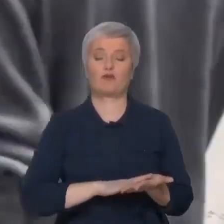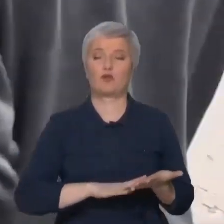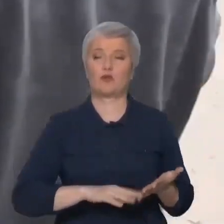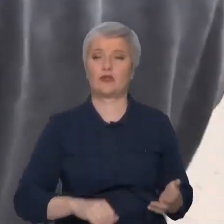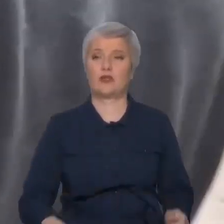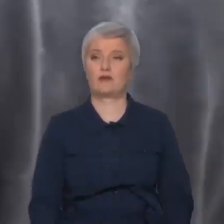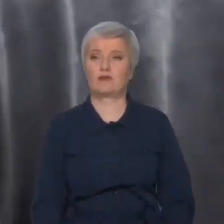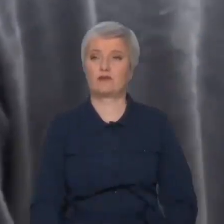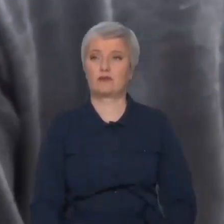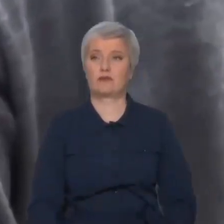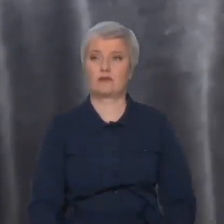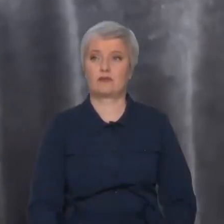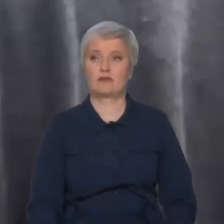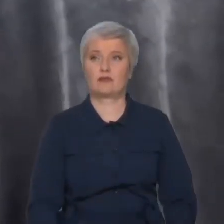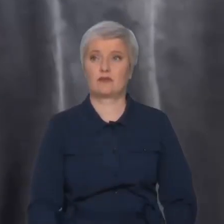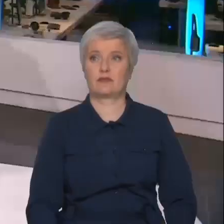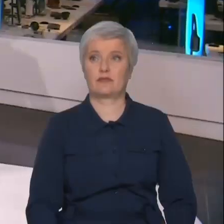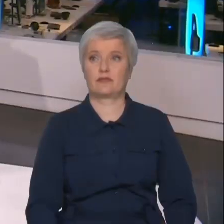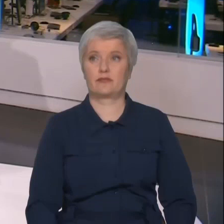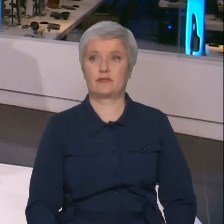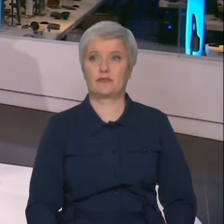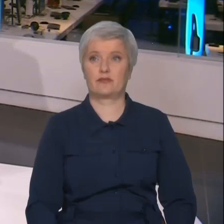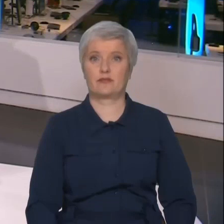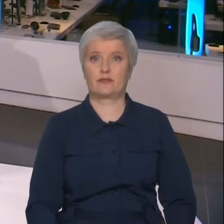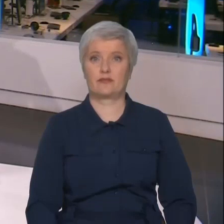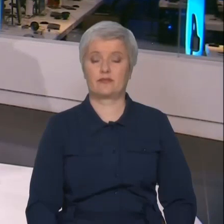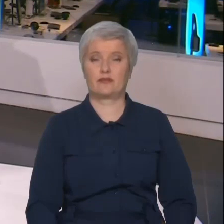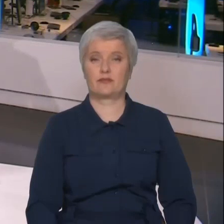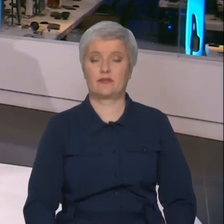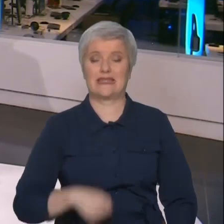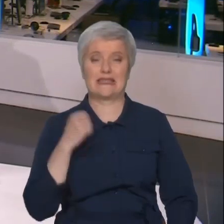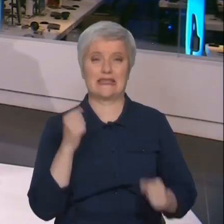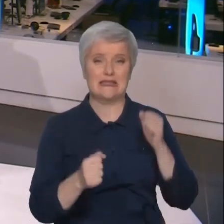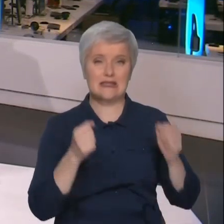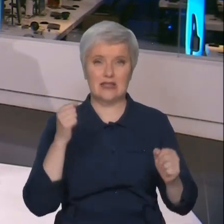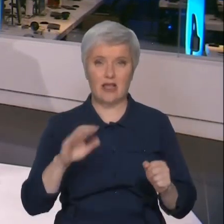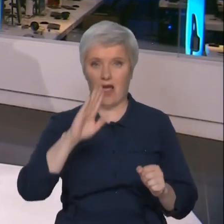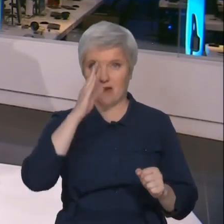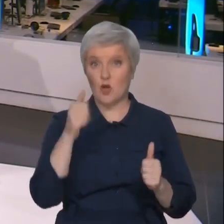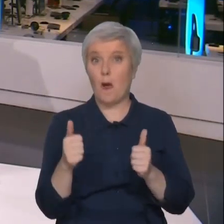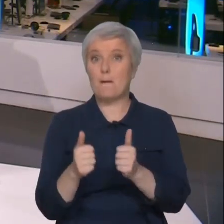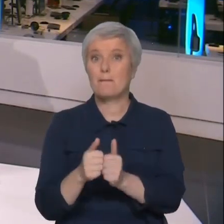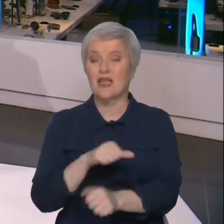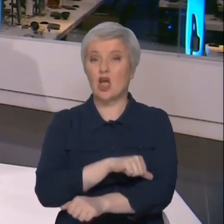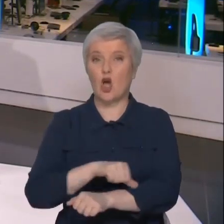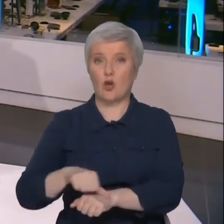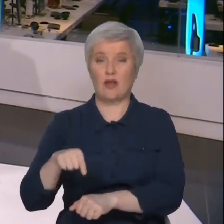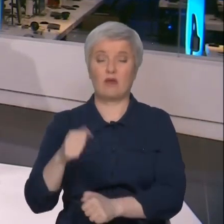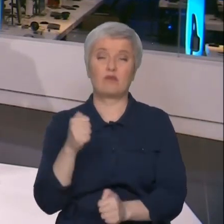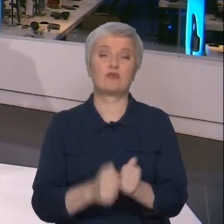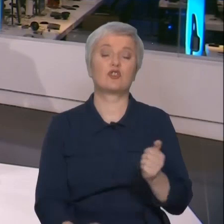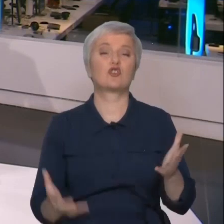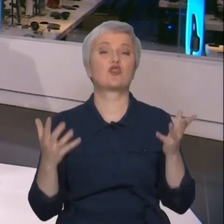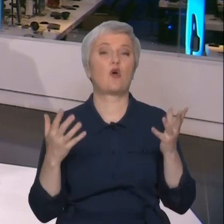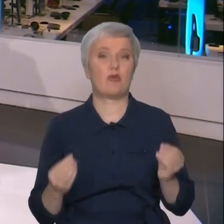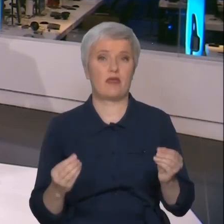Олександр Забродін. Новини на Суспільному. Донбас. Стріляє ворог і у прикордонні громади. Там щоденні повітряні тривоги